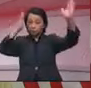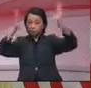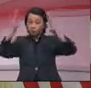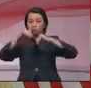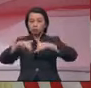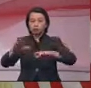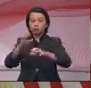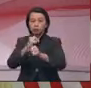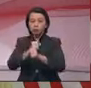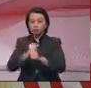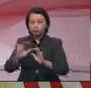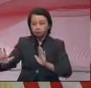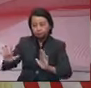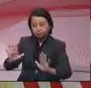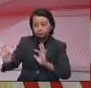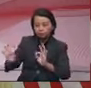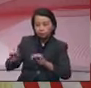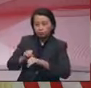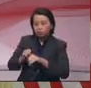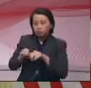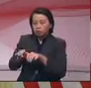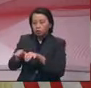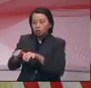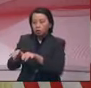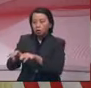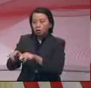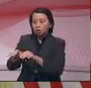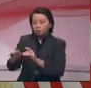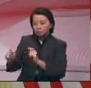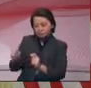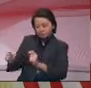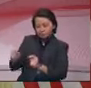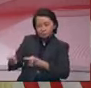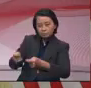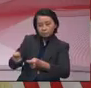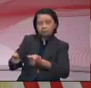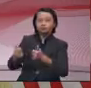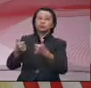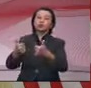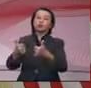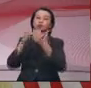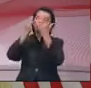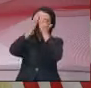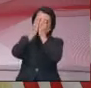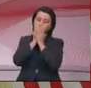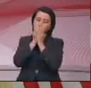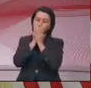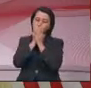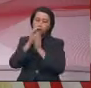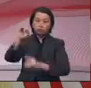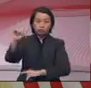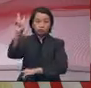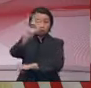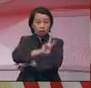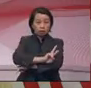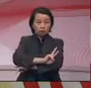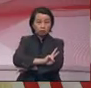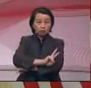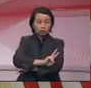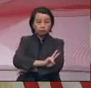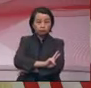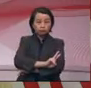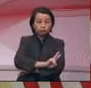negara kita terus dapat mengawal penularan jangkitan COVID-19 ini. Alhamdulillah, 2 hari